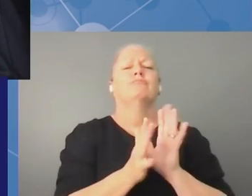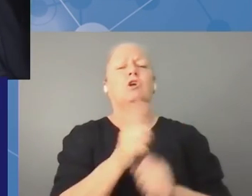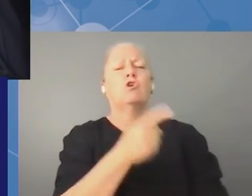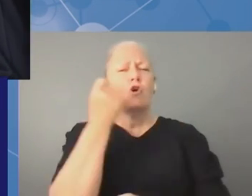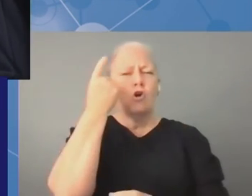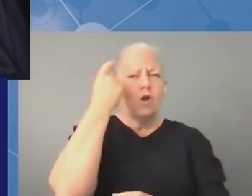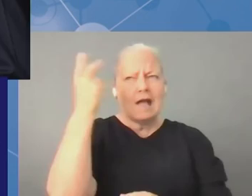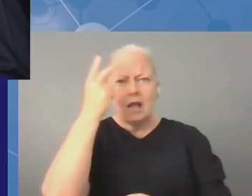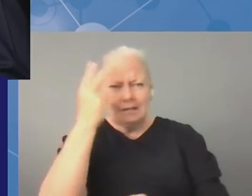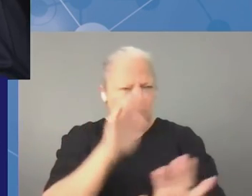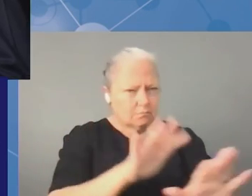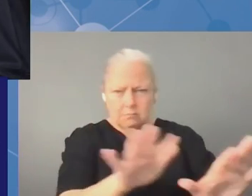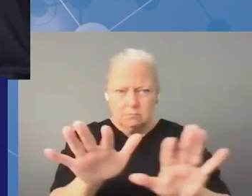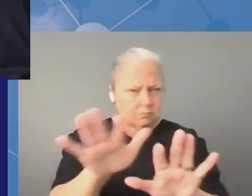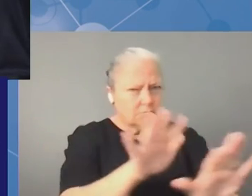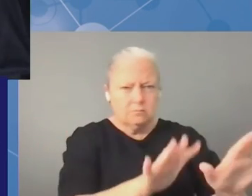дискуссиях, даже